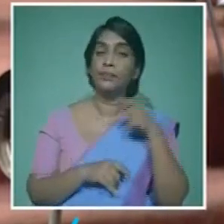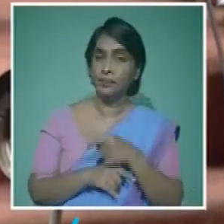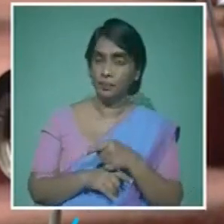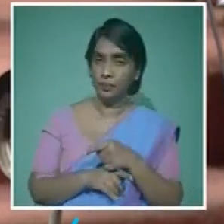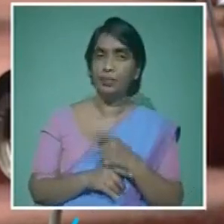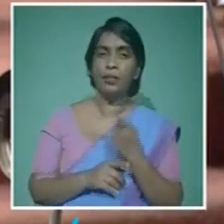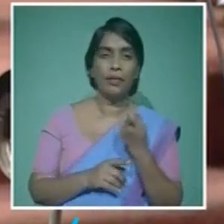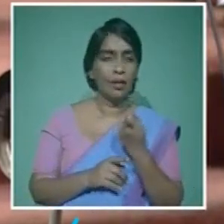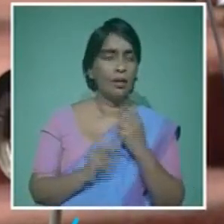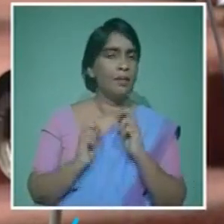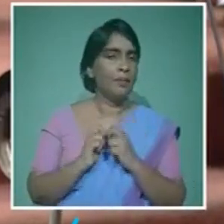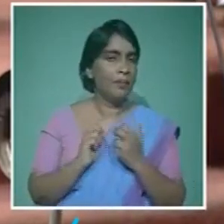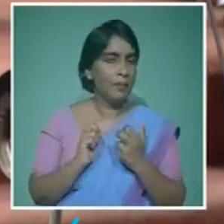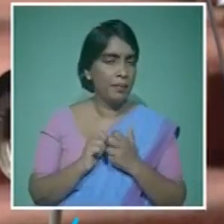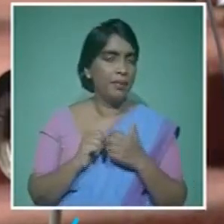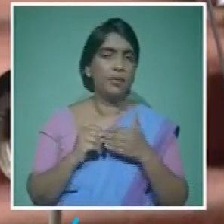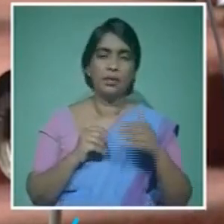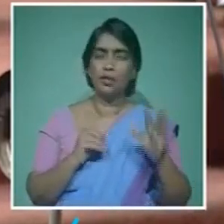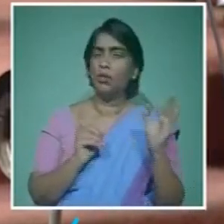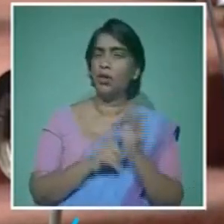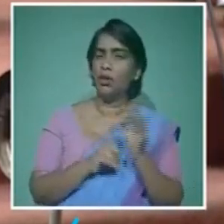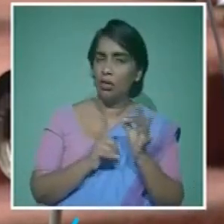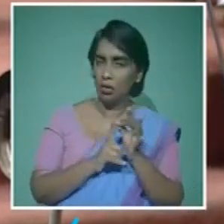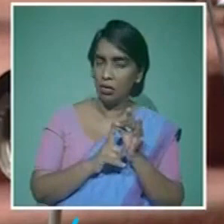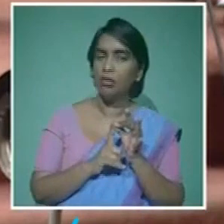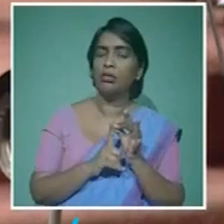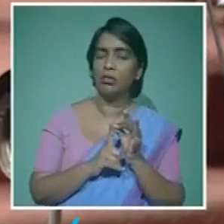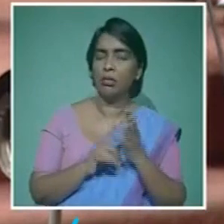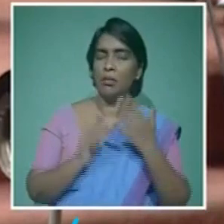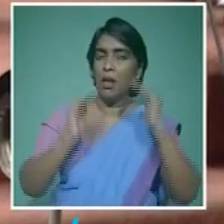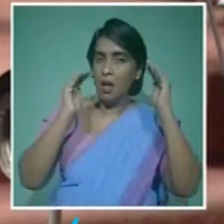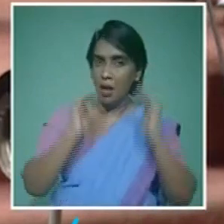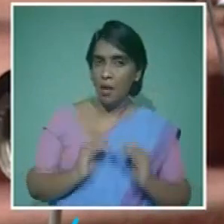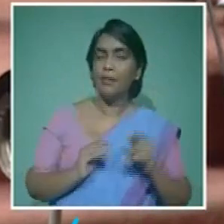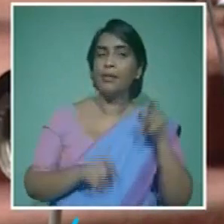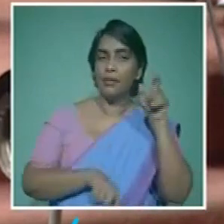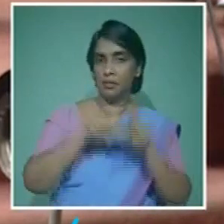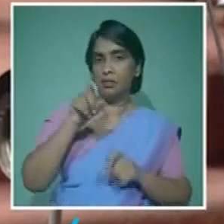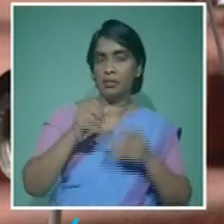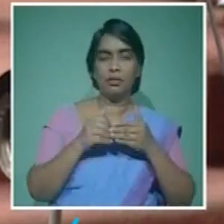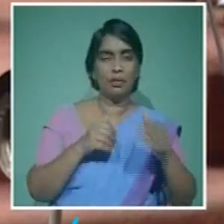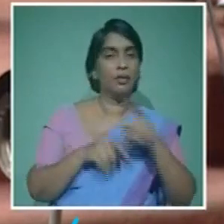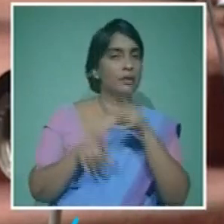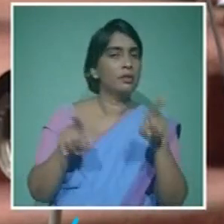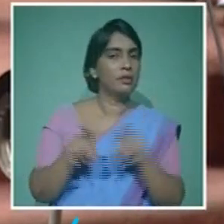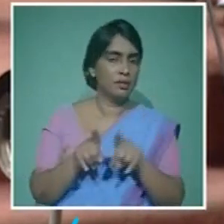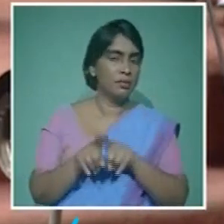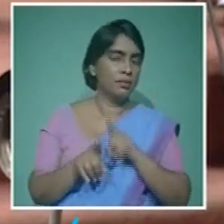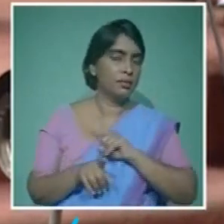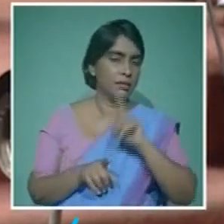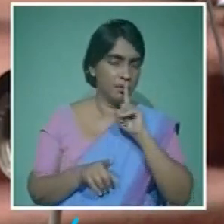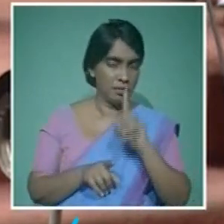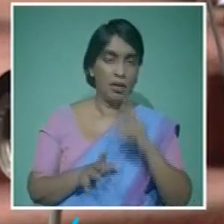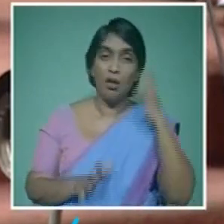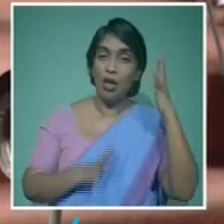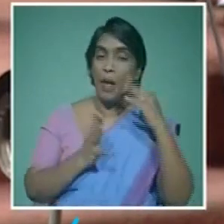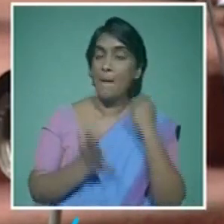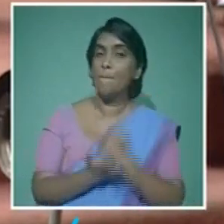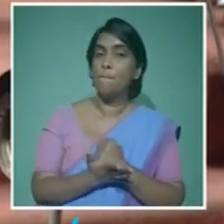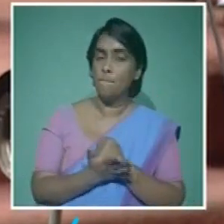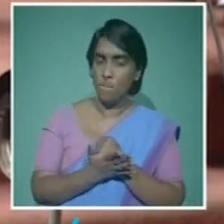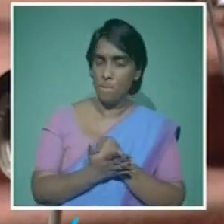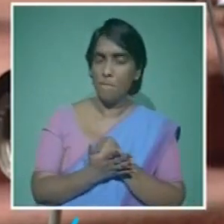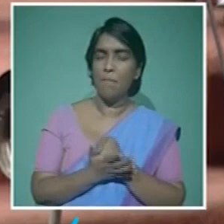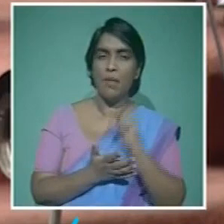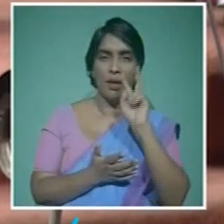நெருக்கடியால் வறுமை நிலைக்கு கீழ் சென்றிருக்கிறார்கள் என்று சொல்லுகிறது. அதே வேளையில் உலக வங்கி 2021